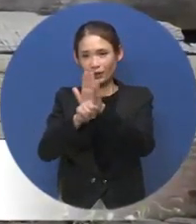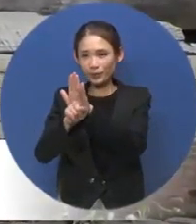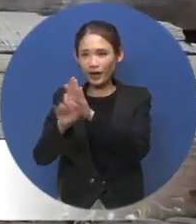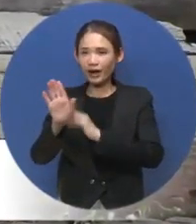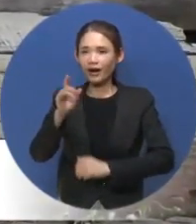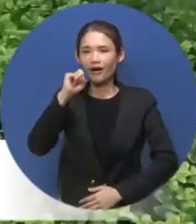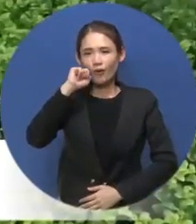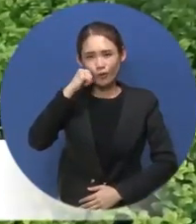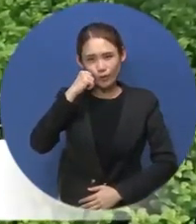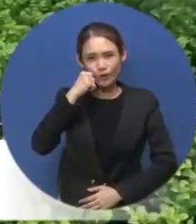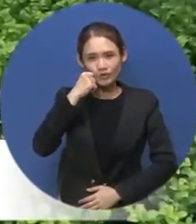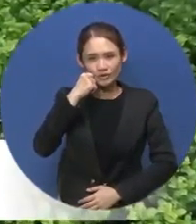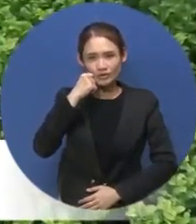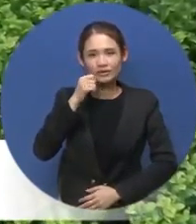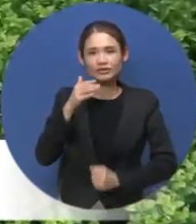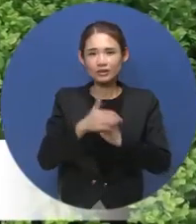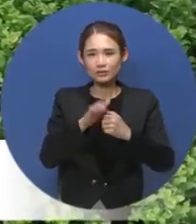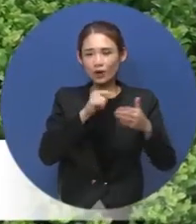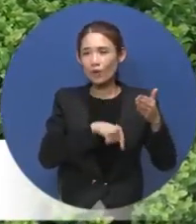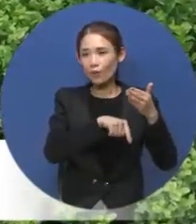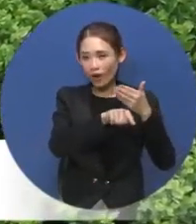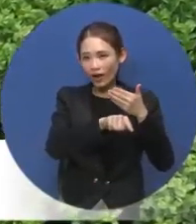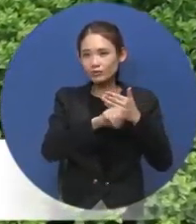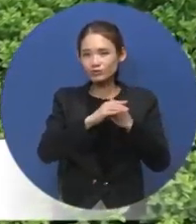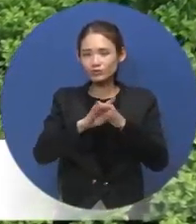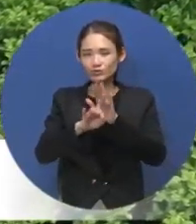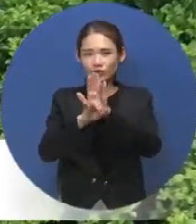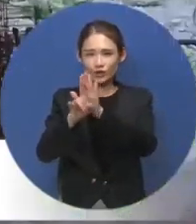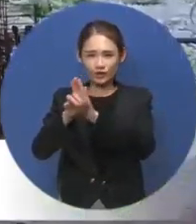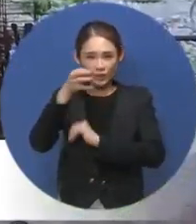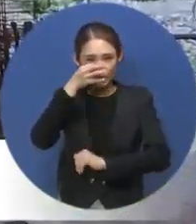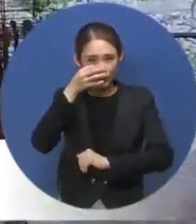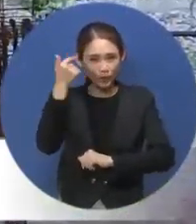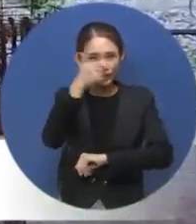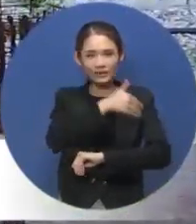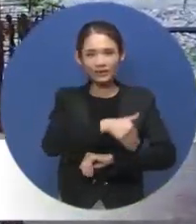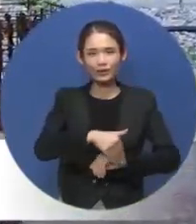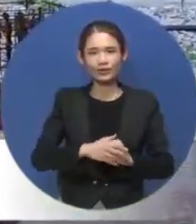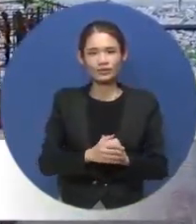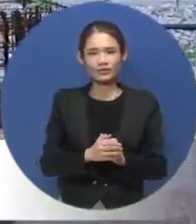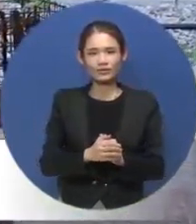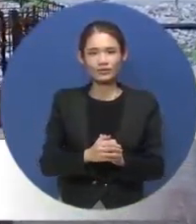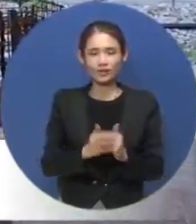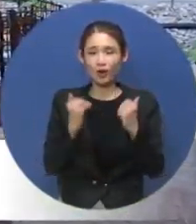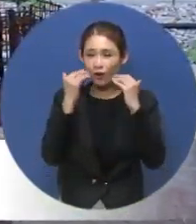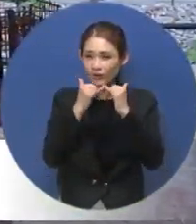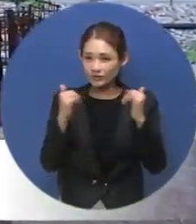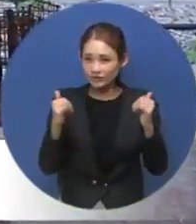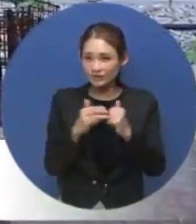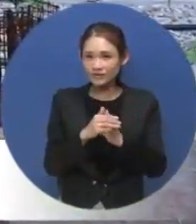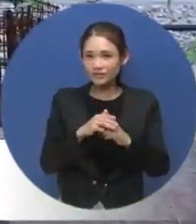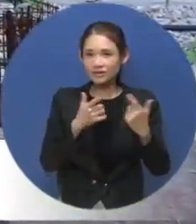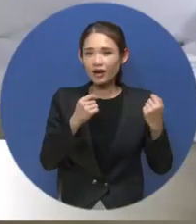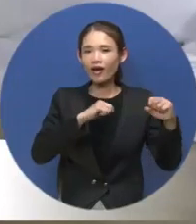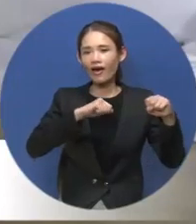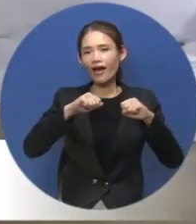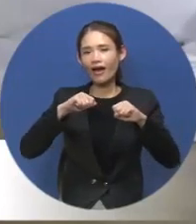또 아이들이 주말이면 와서 체험하는 체험 활동을 하는 그런 공간이다 보니 이번 코로나로